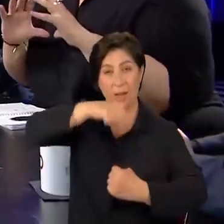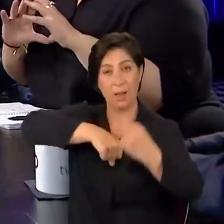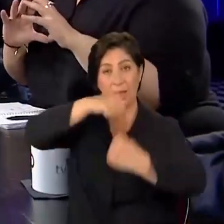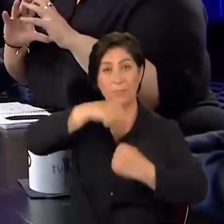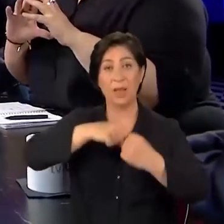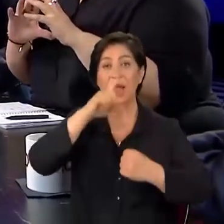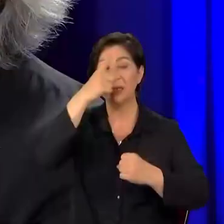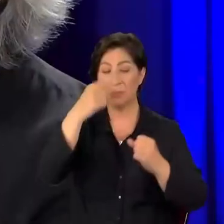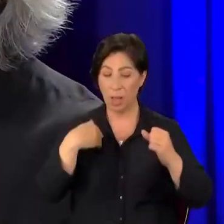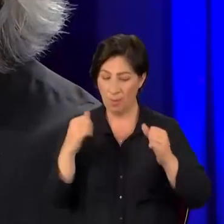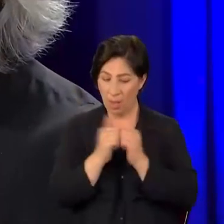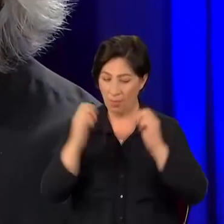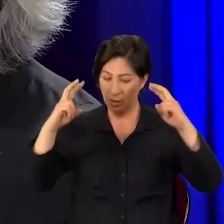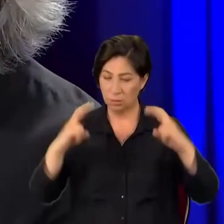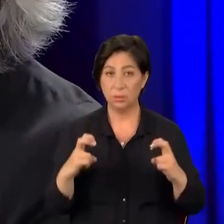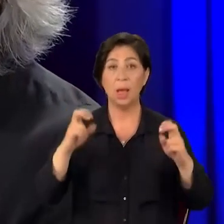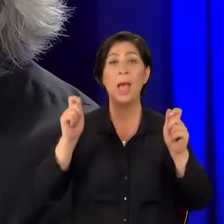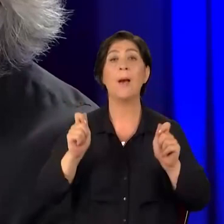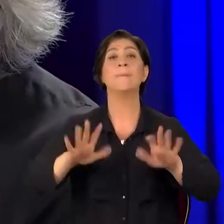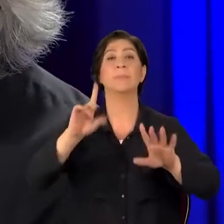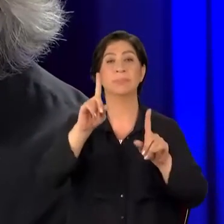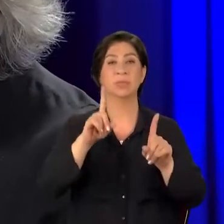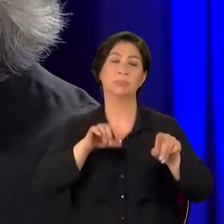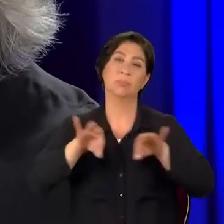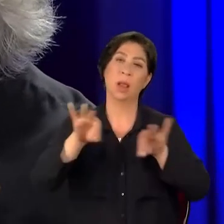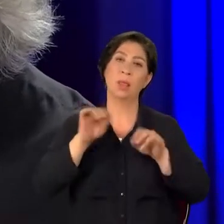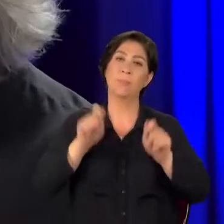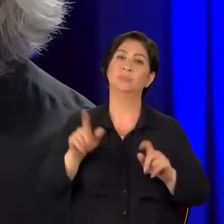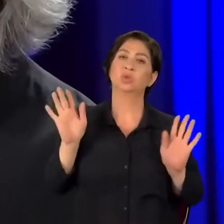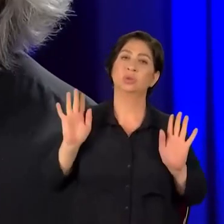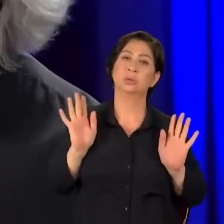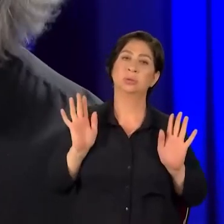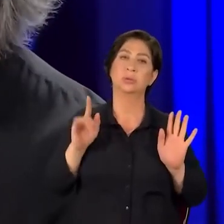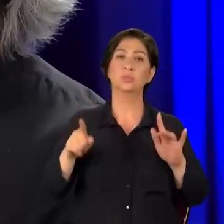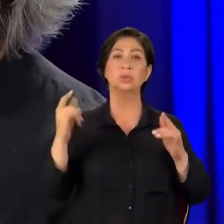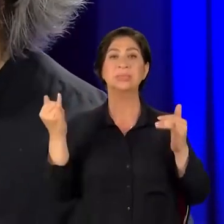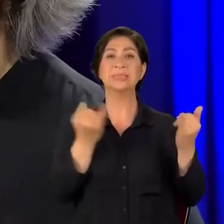Kendi rakipleriyle hiçbir platformda bir araya gelmemek üzere bir stratejisi var. Öyle mi? Bu tabii evet.